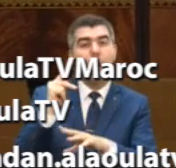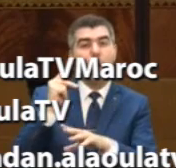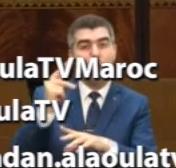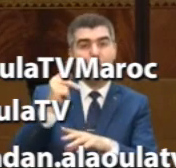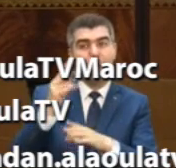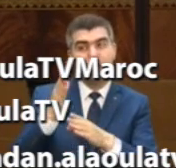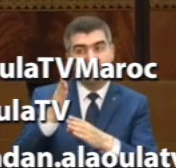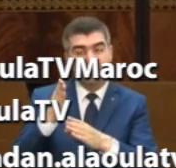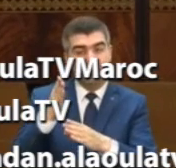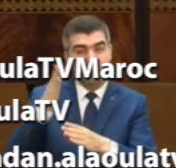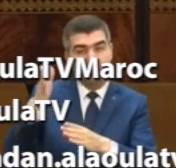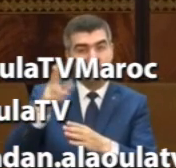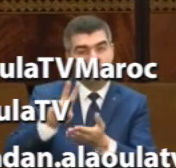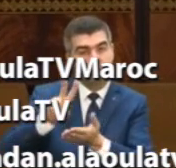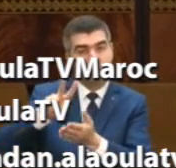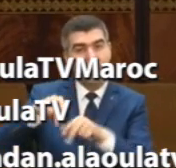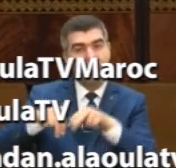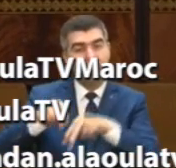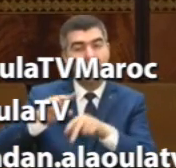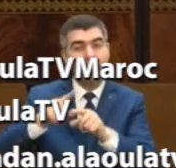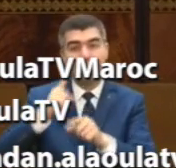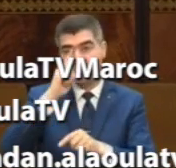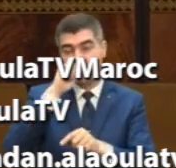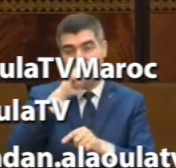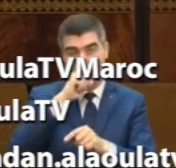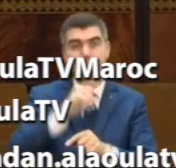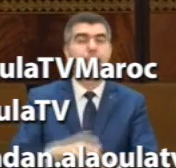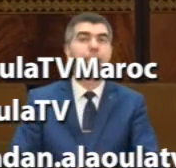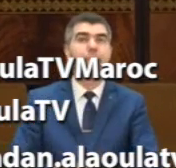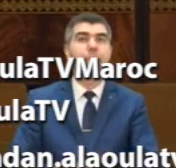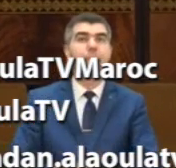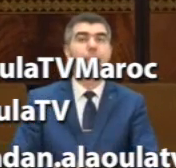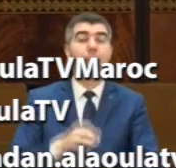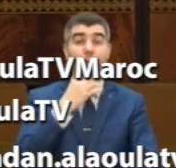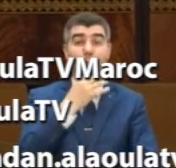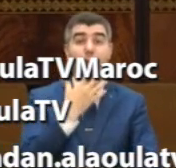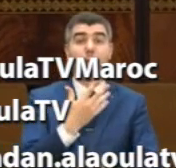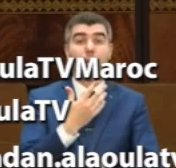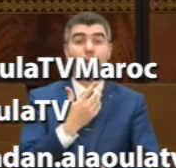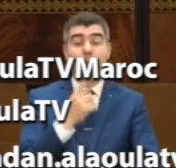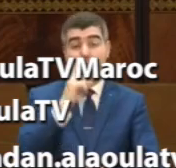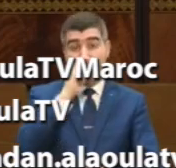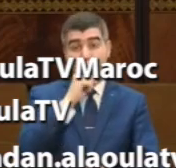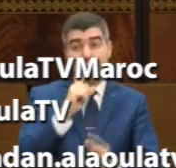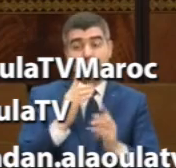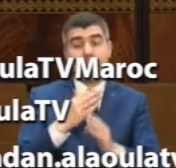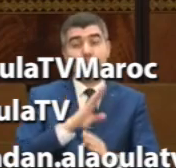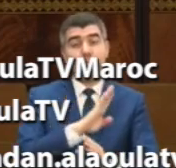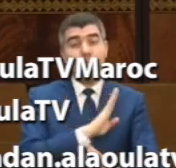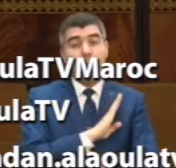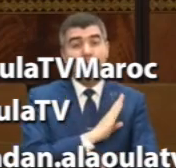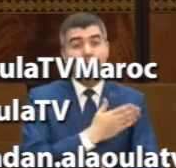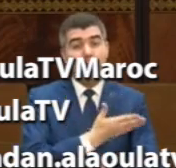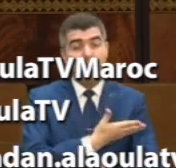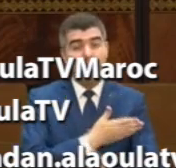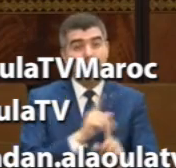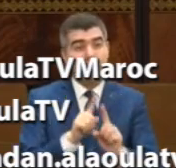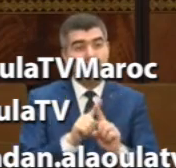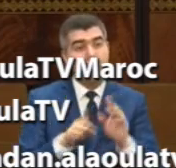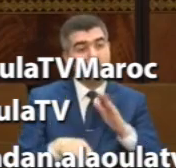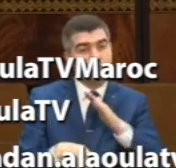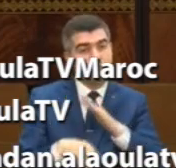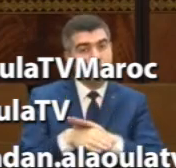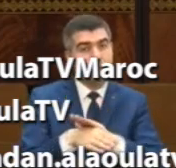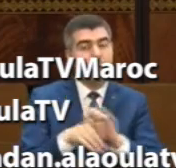طلبا للعلم، والحياة ديالتهم مهددة بالخطر. الآباء ديالهم للأسف كتبقى قدامهم جوج حلول، يا إما الهجرة ويسمحوا في